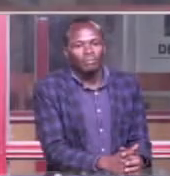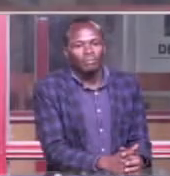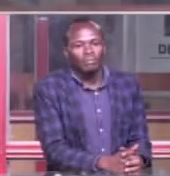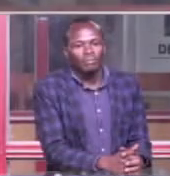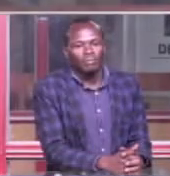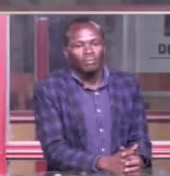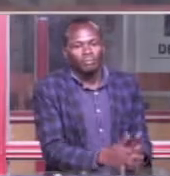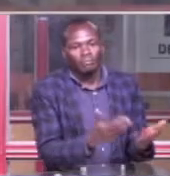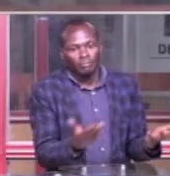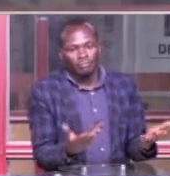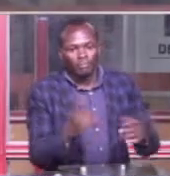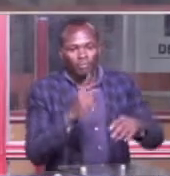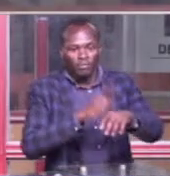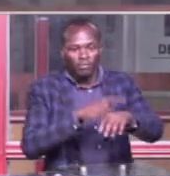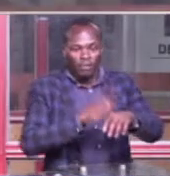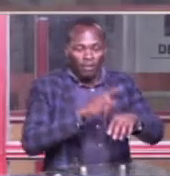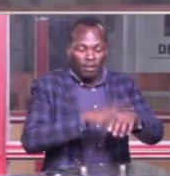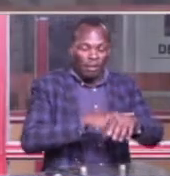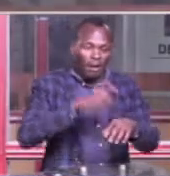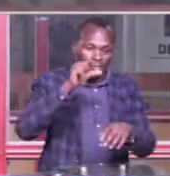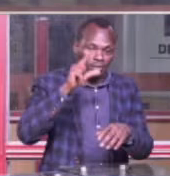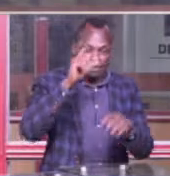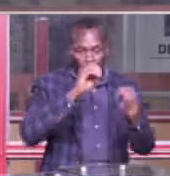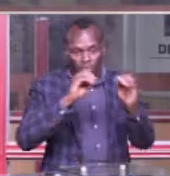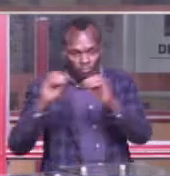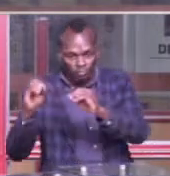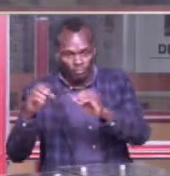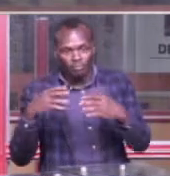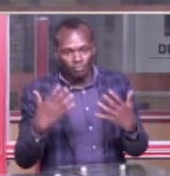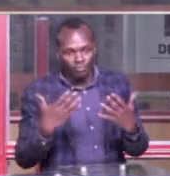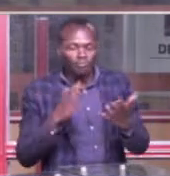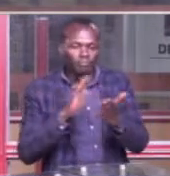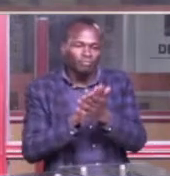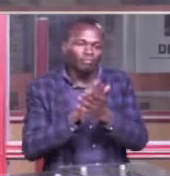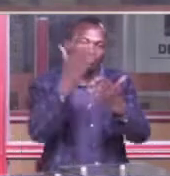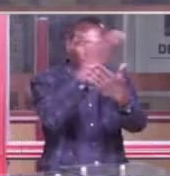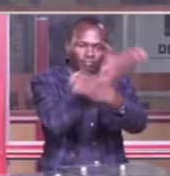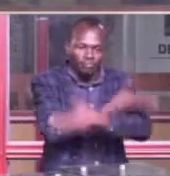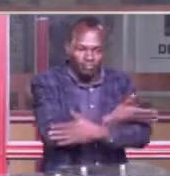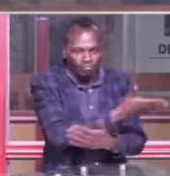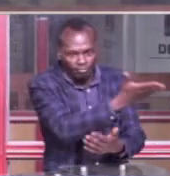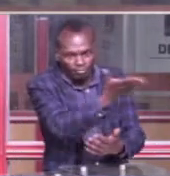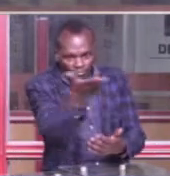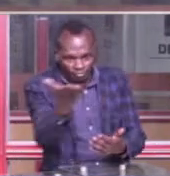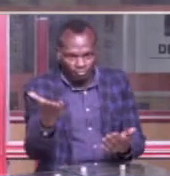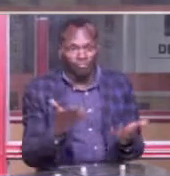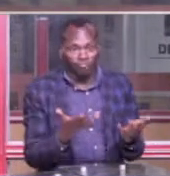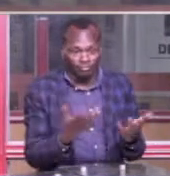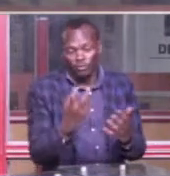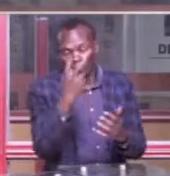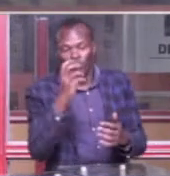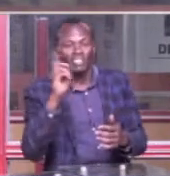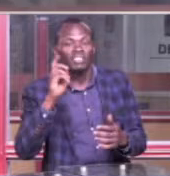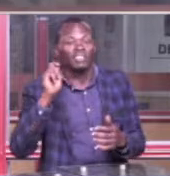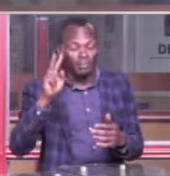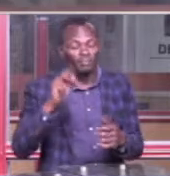Omulenga njibo gwange gungamba ntiziko nye satu ezaka ungeza kuluna kuluwa lero tuagalo kubabuza kumwena avali kudota TV tukole